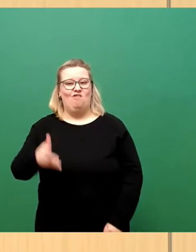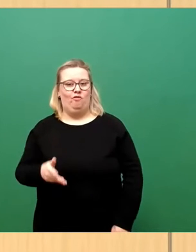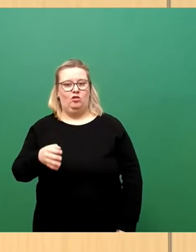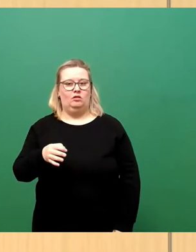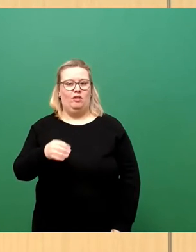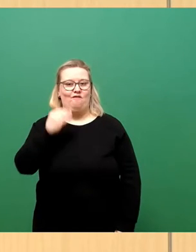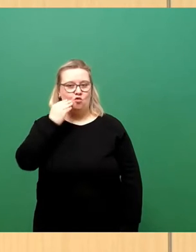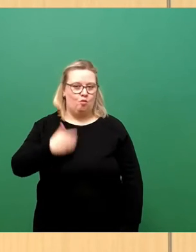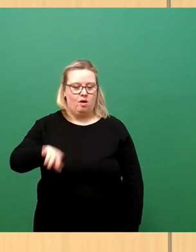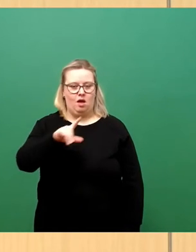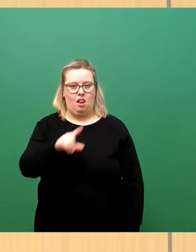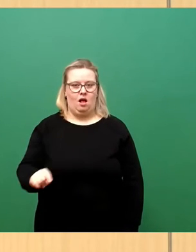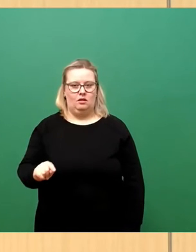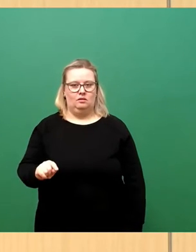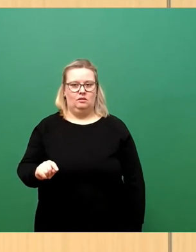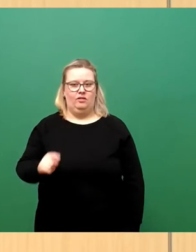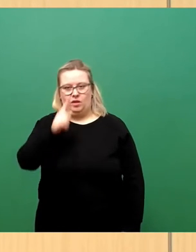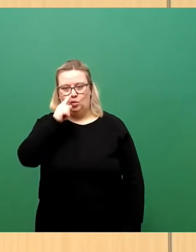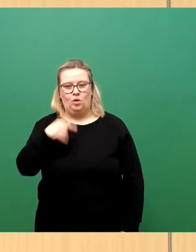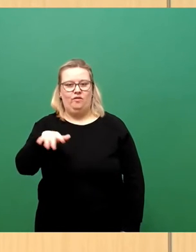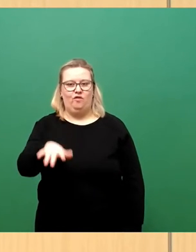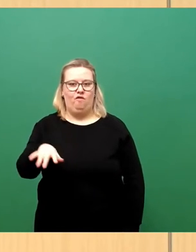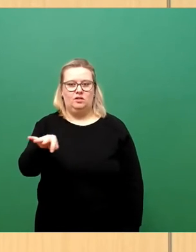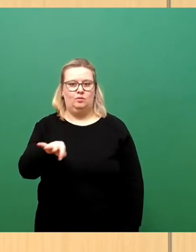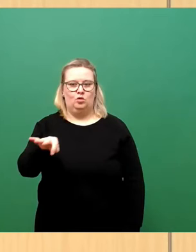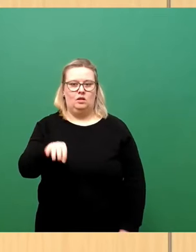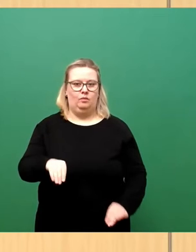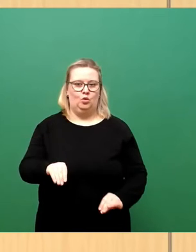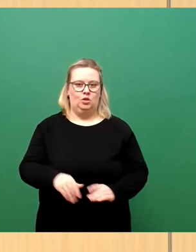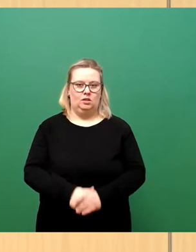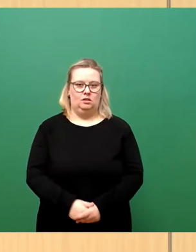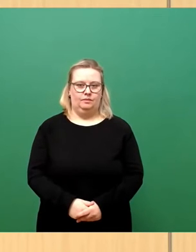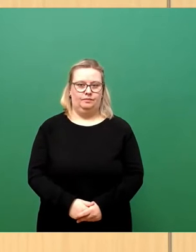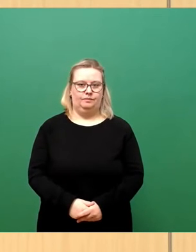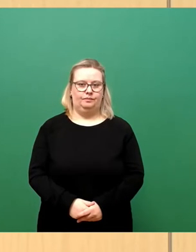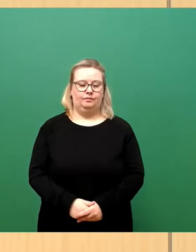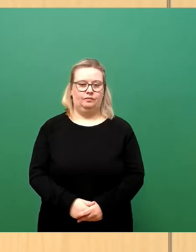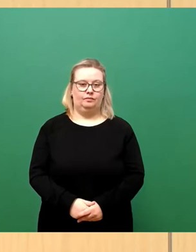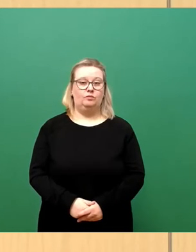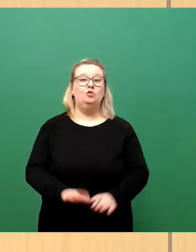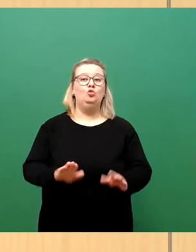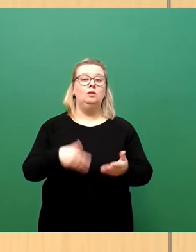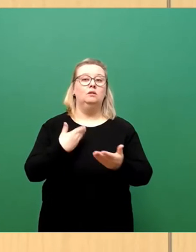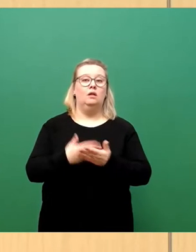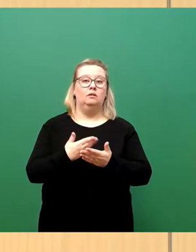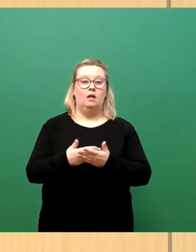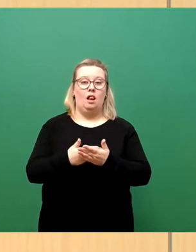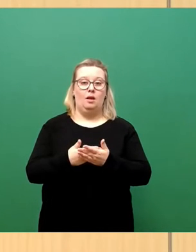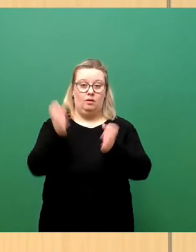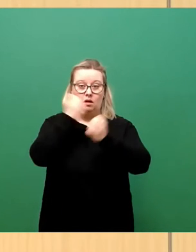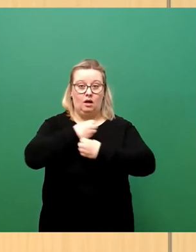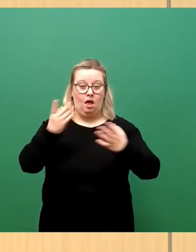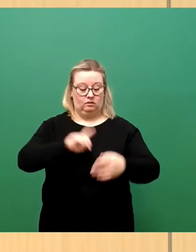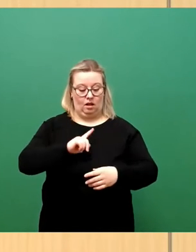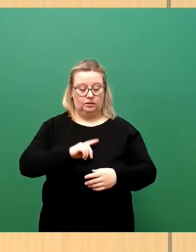mehr, als wir bauen würden, wenn wir hier diese 15% haben. Und genau deswegen komme ich dort auch ganz klar zu dem Schluss, Linke